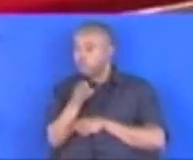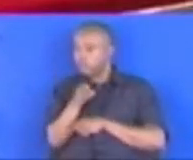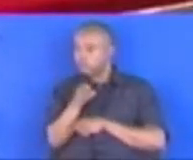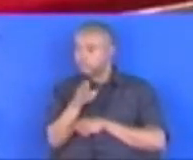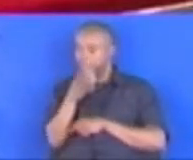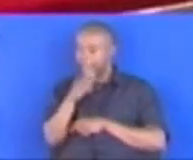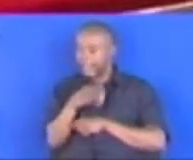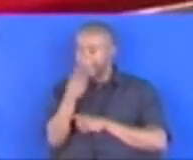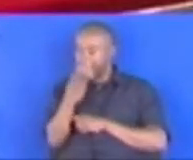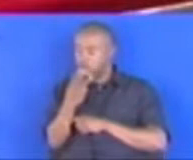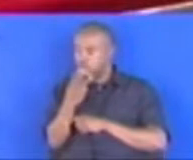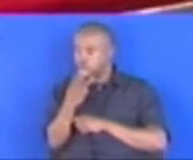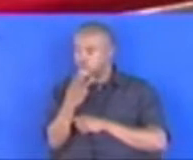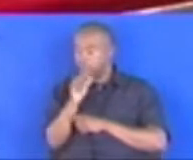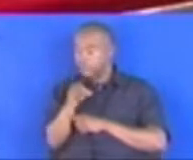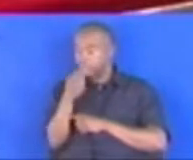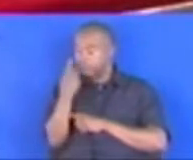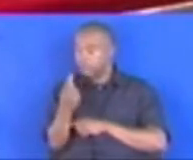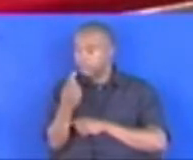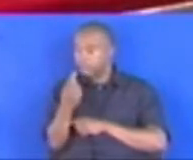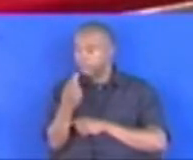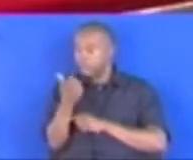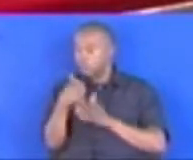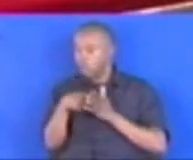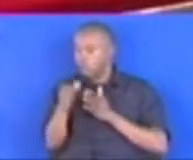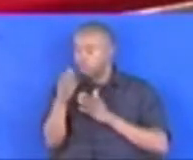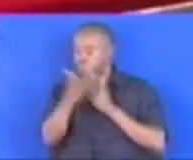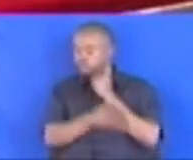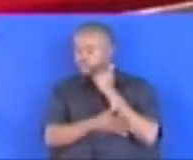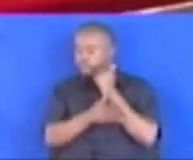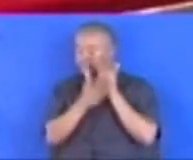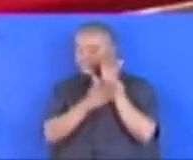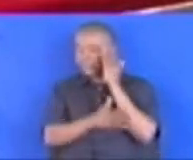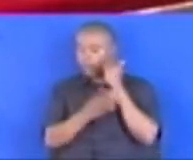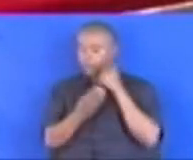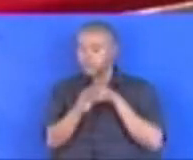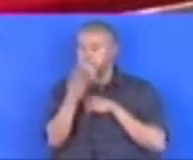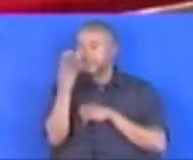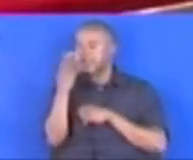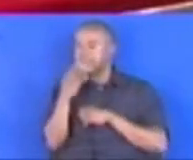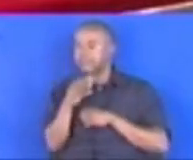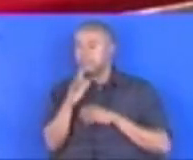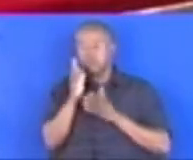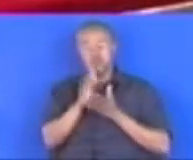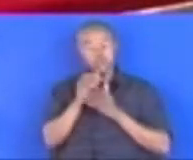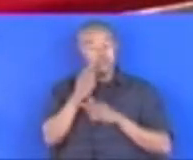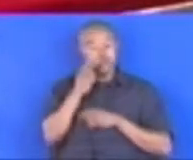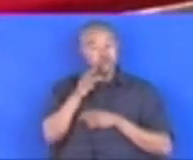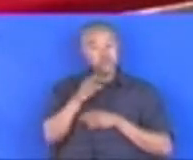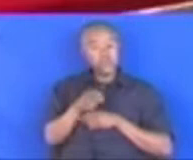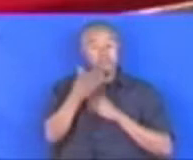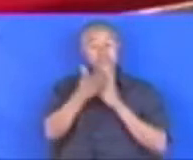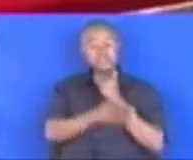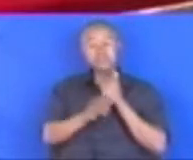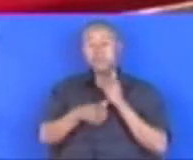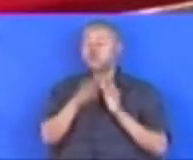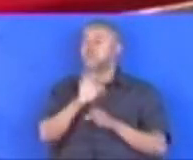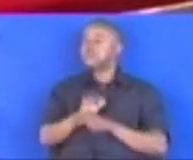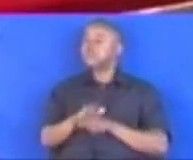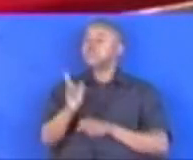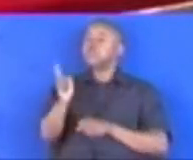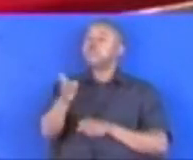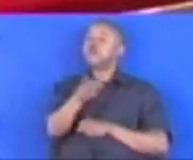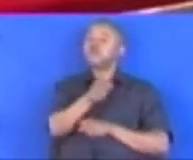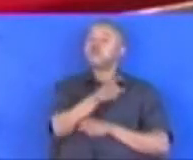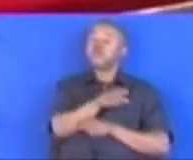ambapo 353.1 walihudumiwa kwa msamaha wa thamani ya bilioni 4. Utaona kwamba misamaha bado iko mingi, na